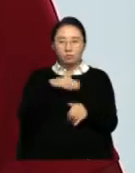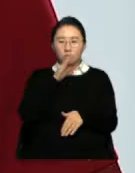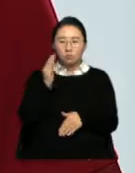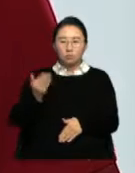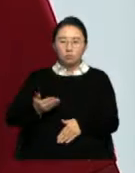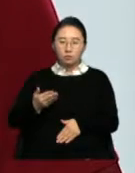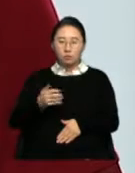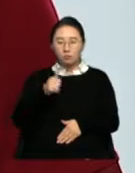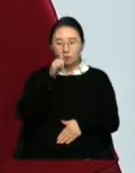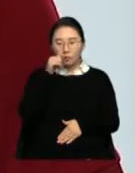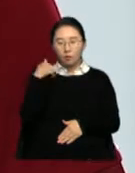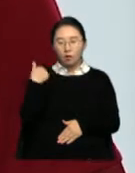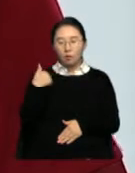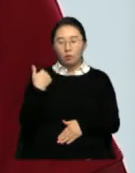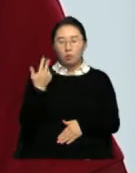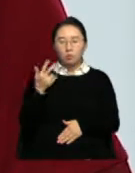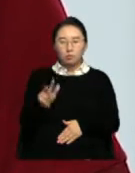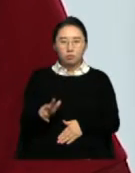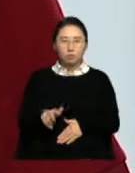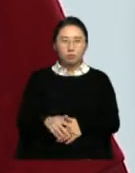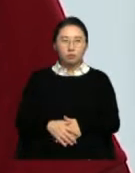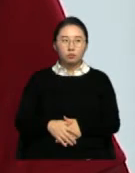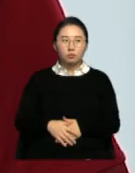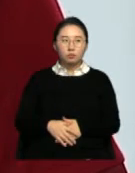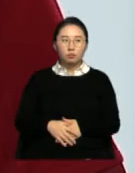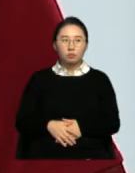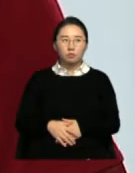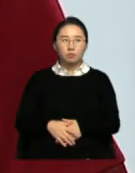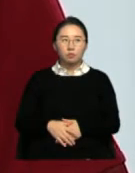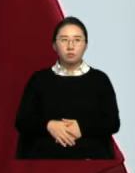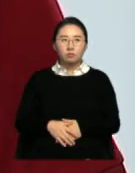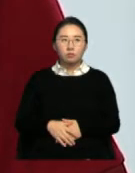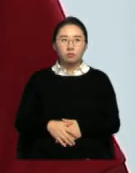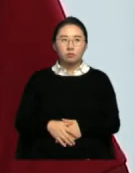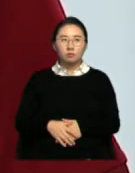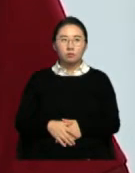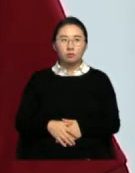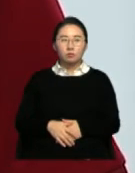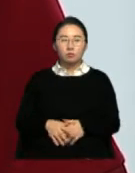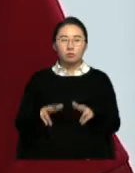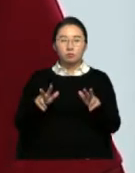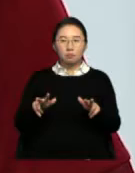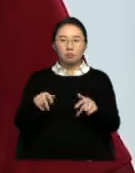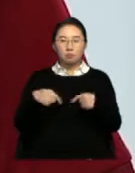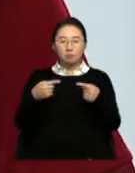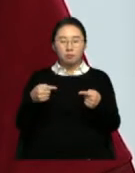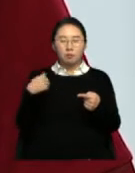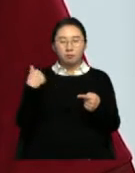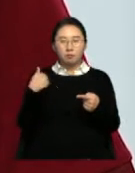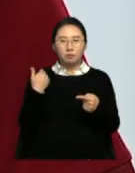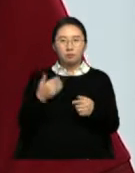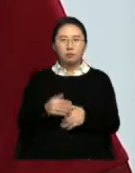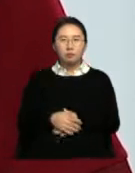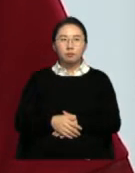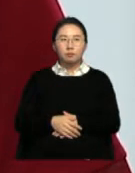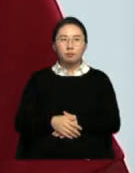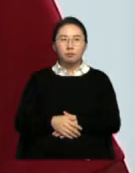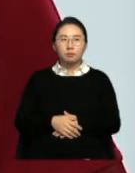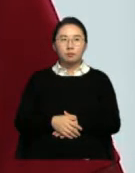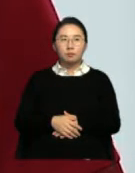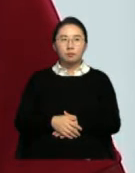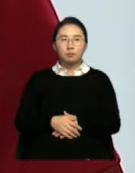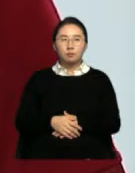모델이 있다는 자체를 아는 사람들이 이렇게 많지 않았고 또 내가 이렇게 허리라고 생각지 못했던 것 같아요.